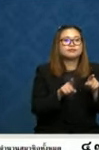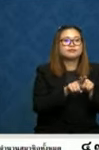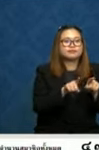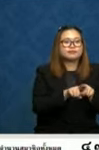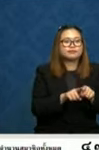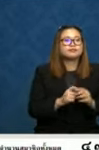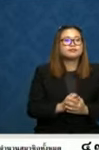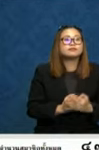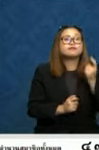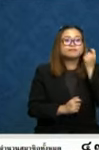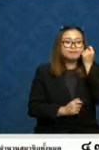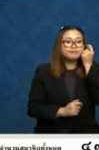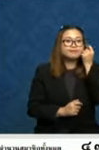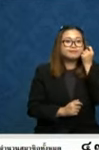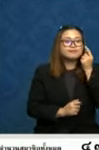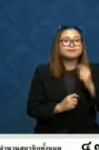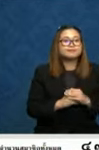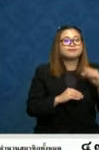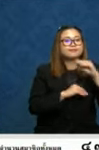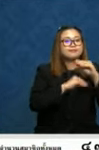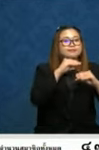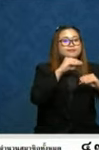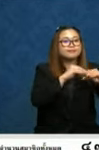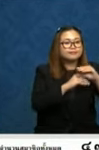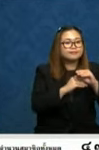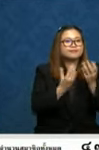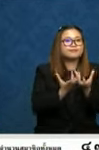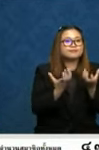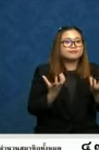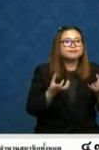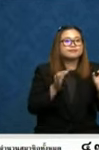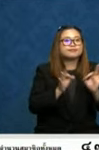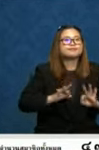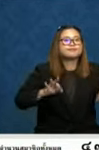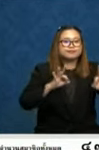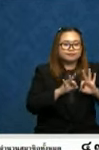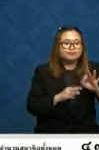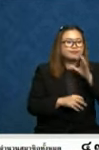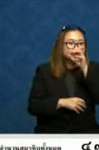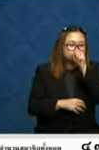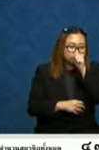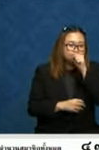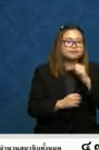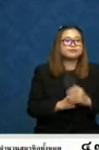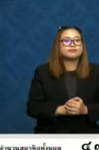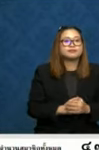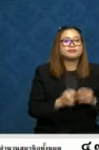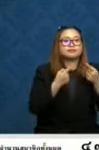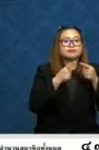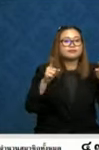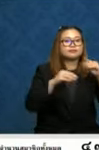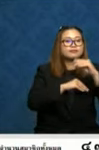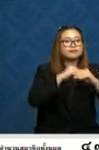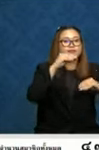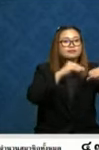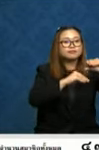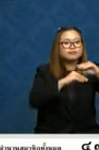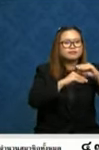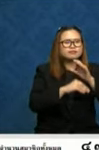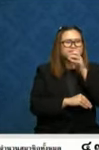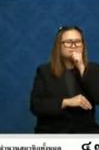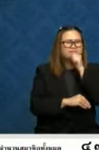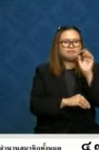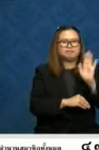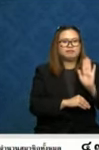ดิฉันเข้าใจนะคะว่าโครงการเสริมสร้างยุทธภพเนี่ยต้องอยู่ในชั้นความลับแต่บางโครงการค่ะไม่จำเป็นต้องเป็น